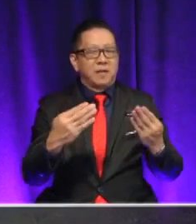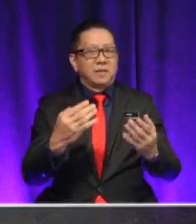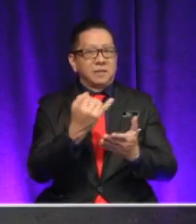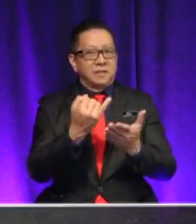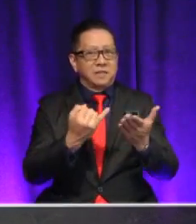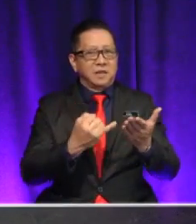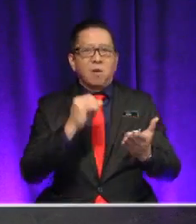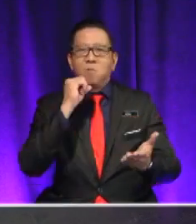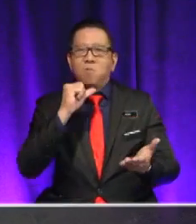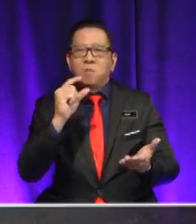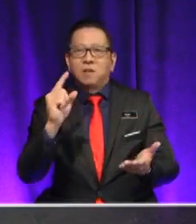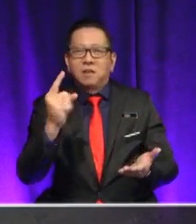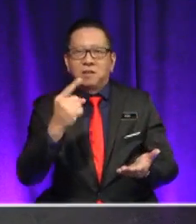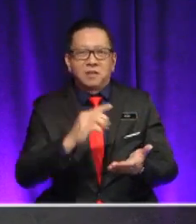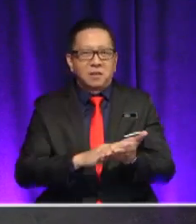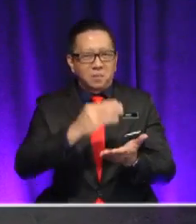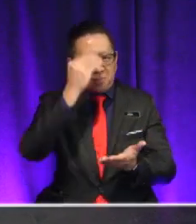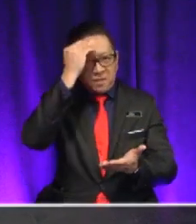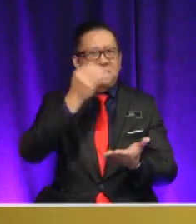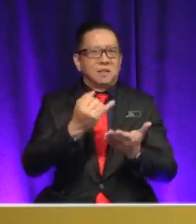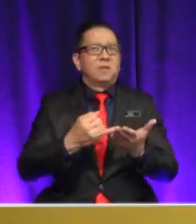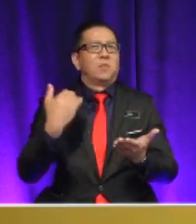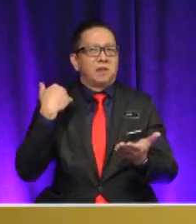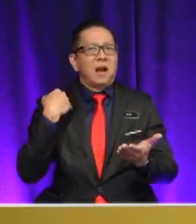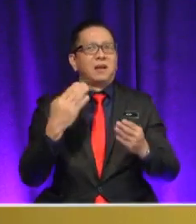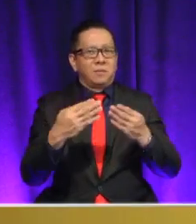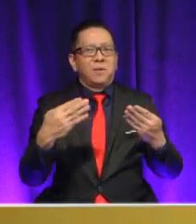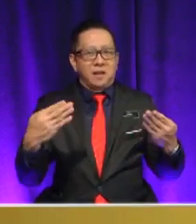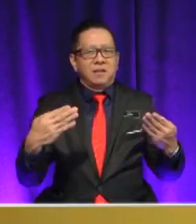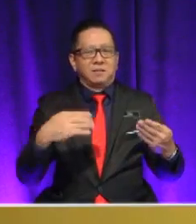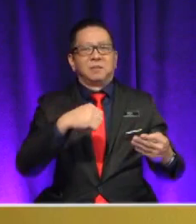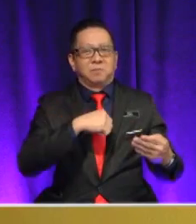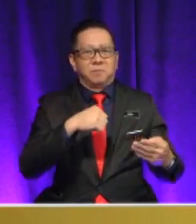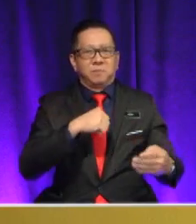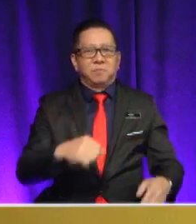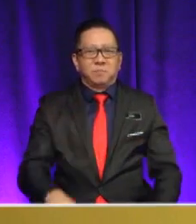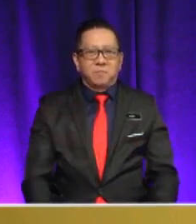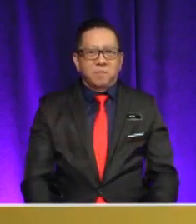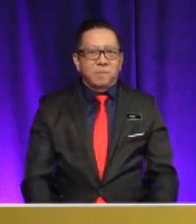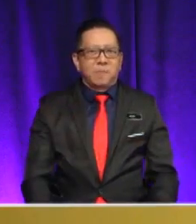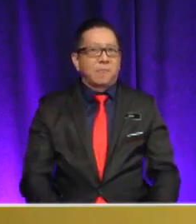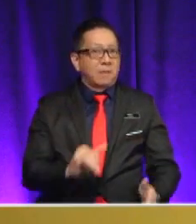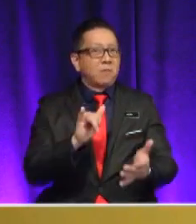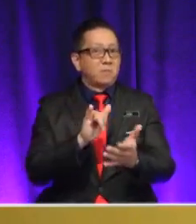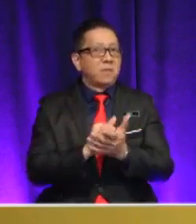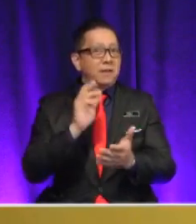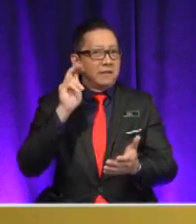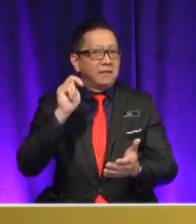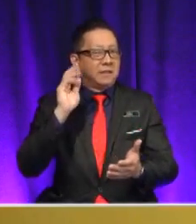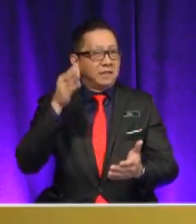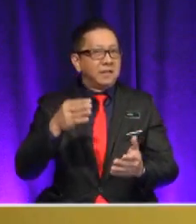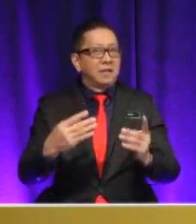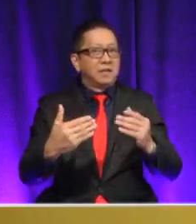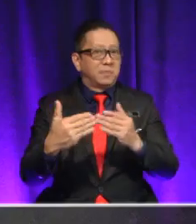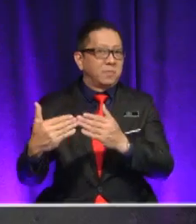bukan saja kita belajar bahasa Melayu bahasa Inggris tapi sedih juga ada Bahasa di sini Jadi itulah yang kita akan coba pelajari